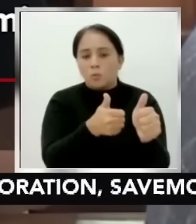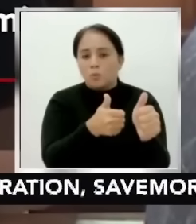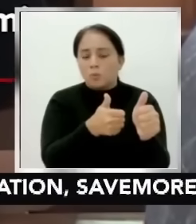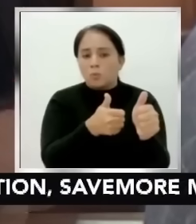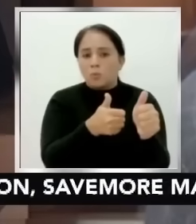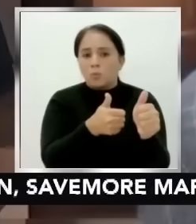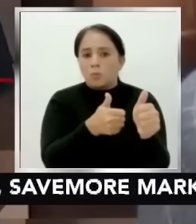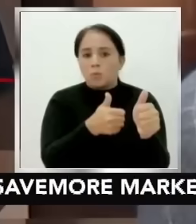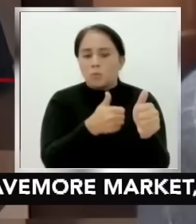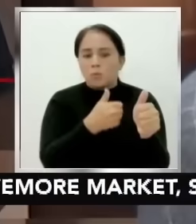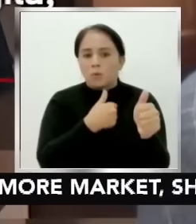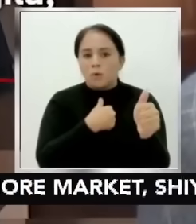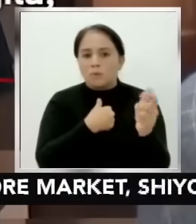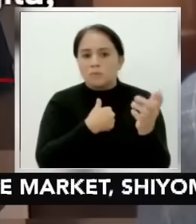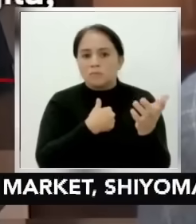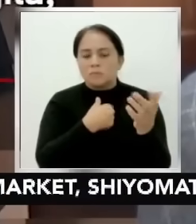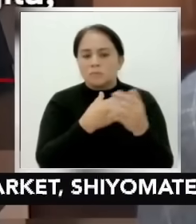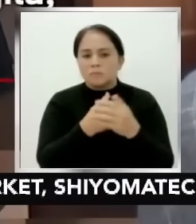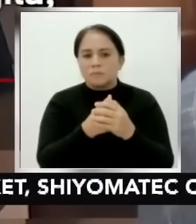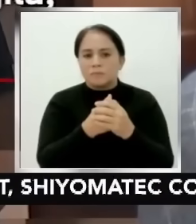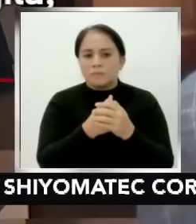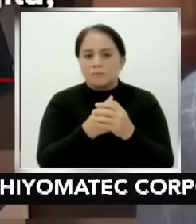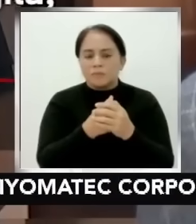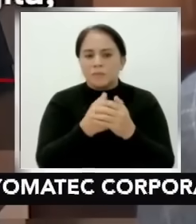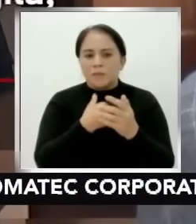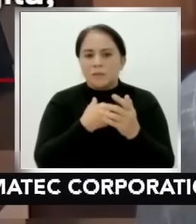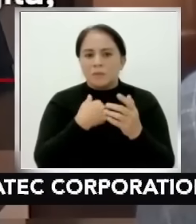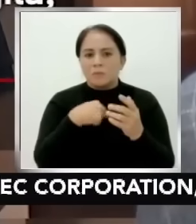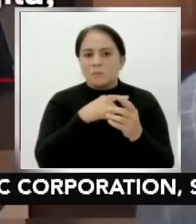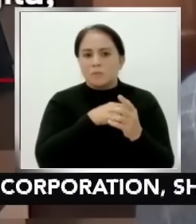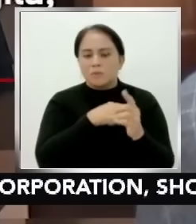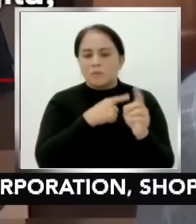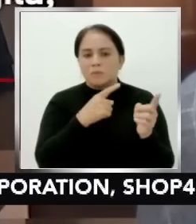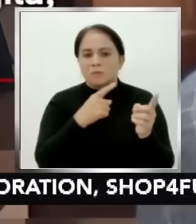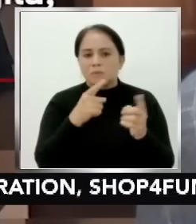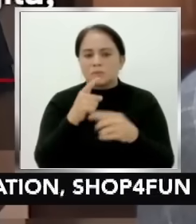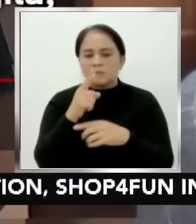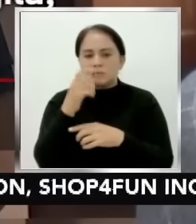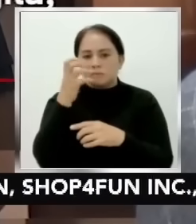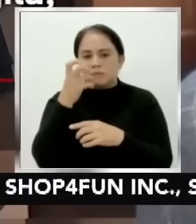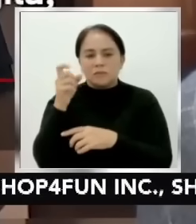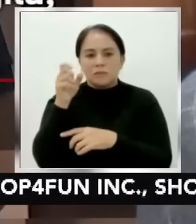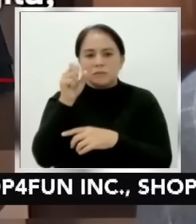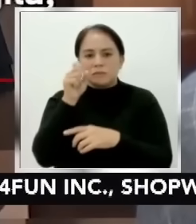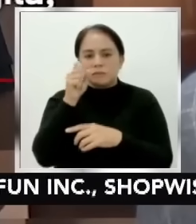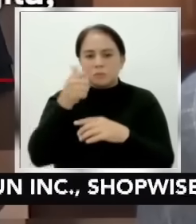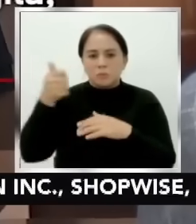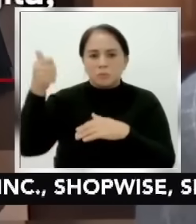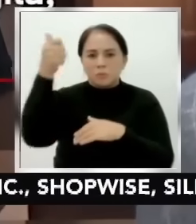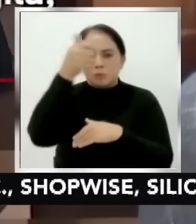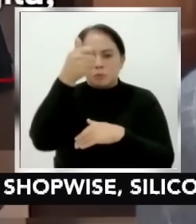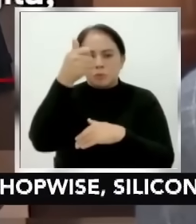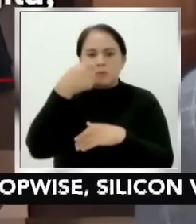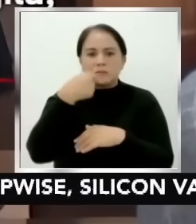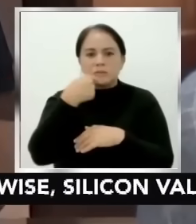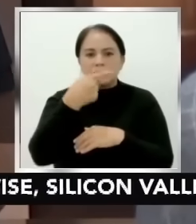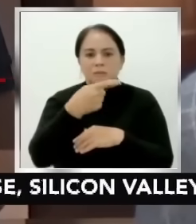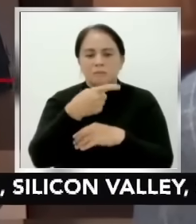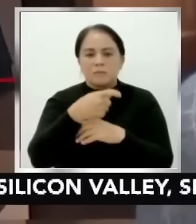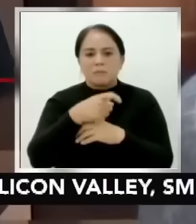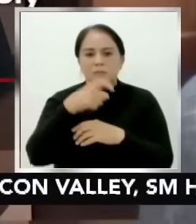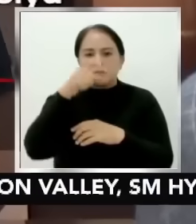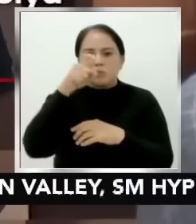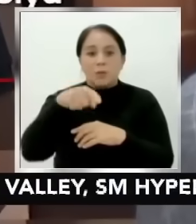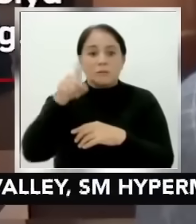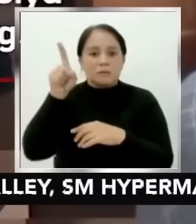imperno ko no mi kung time nga gihandyo kong Senior Aguila nga nagpaila si Jan nga si Jay Ginoo na mo